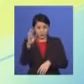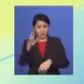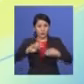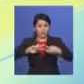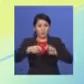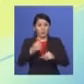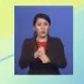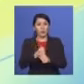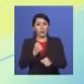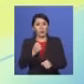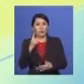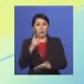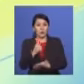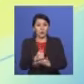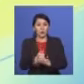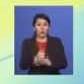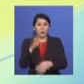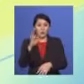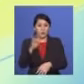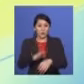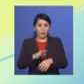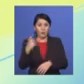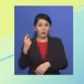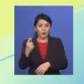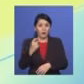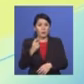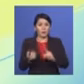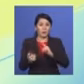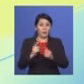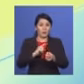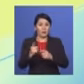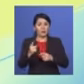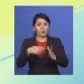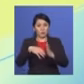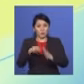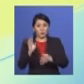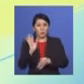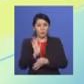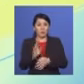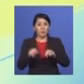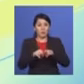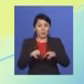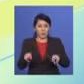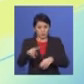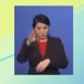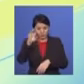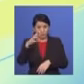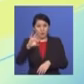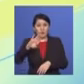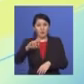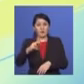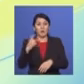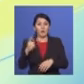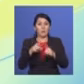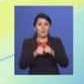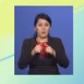эпидахуалды қатаң бақылаудан деттен экономикаға тигізер зардабымен күресті жетілдіруді тапсырды. Ал үкімет басшысы елдің әлеуметтік экономикалық